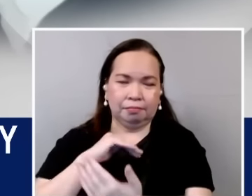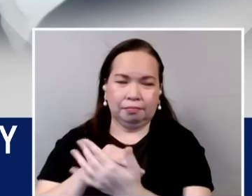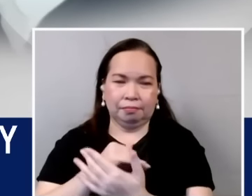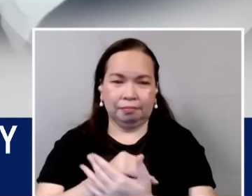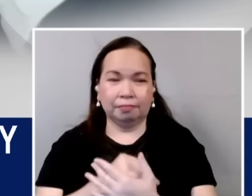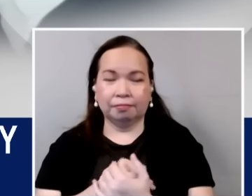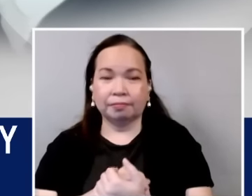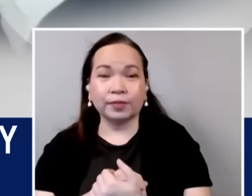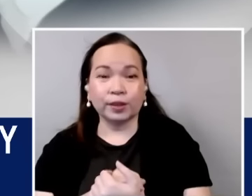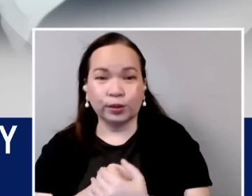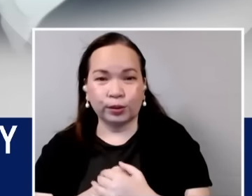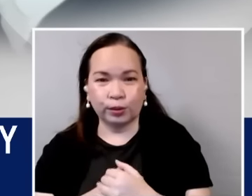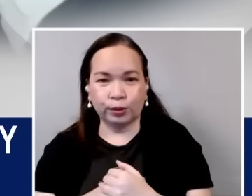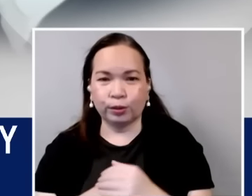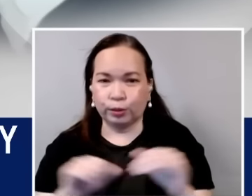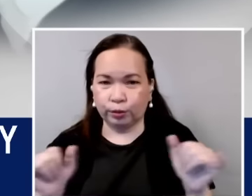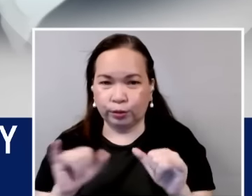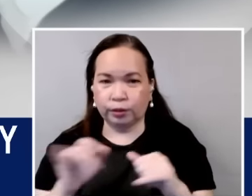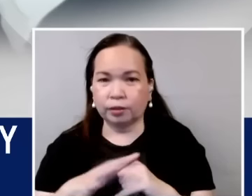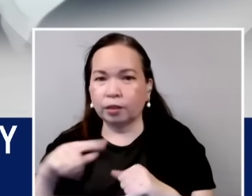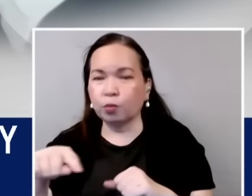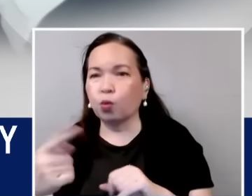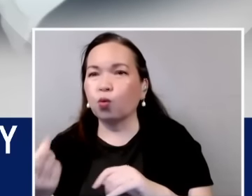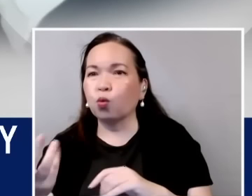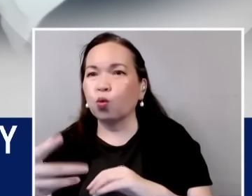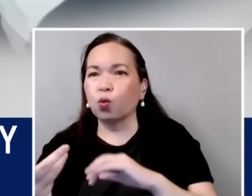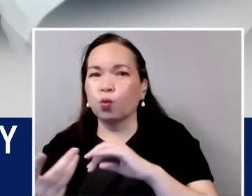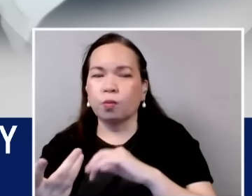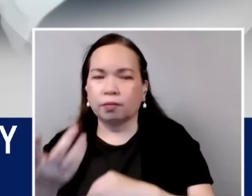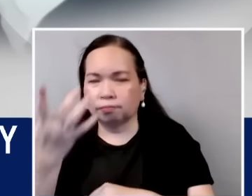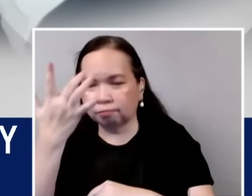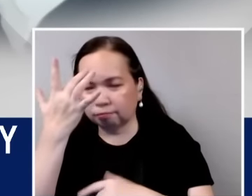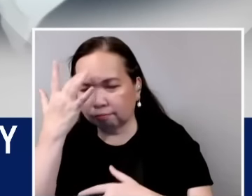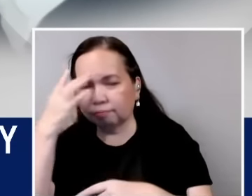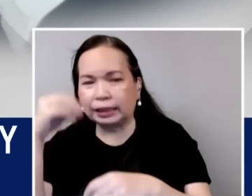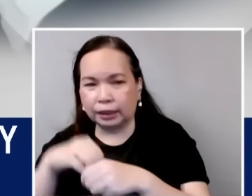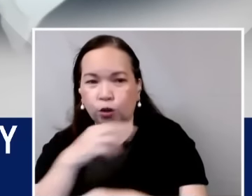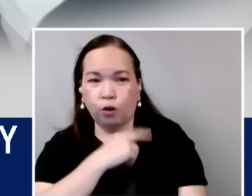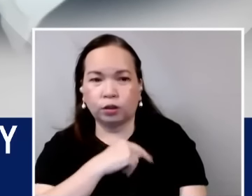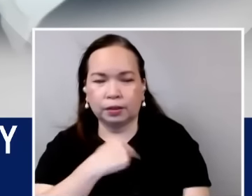po sa inyo at protection din sa mga pasyente ng mga hospitals.